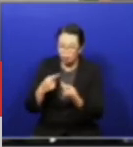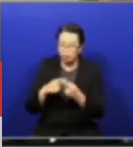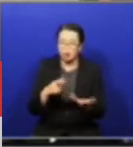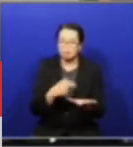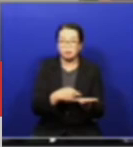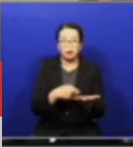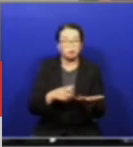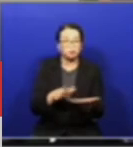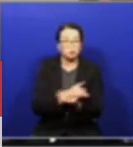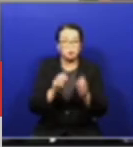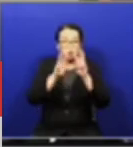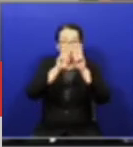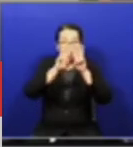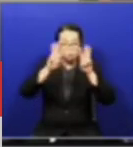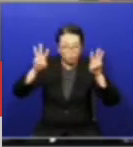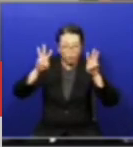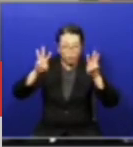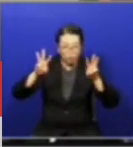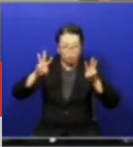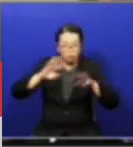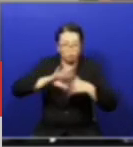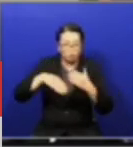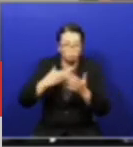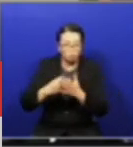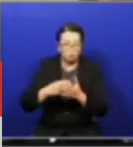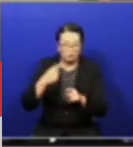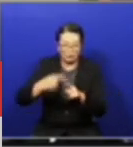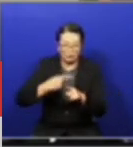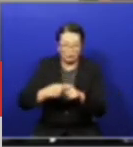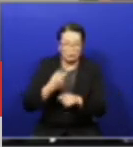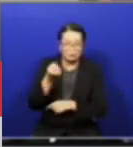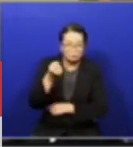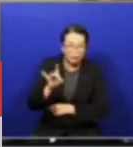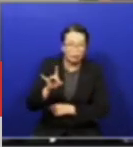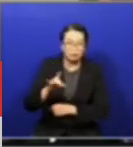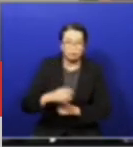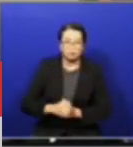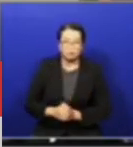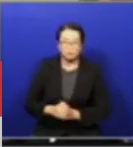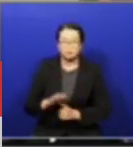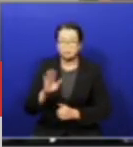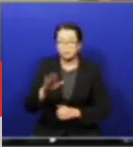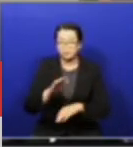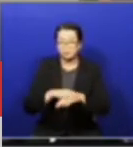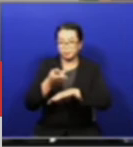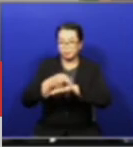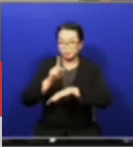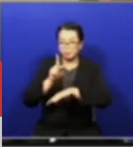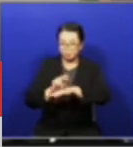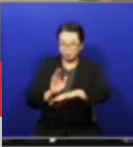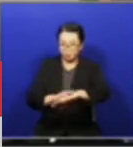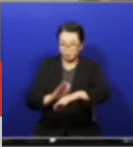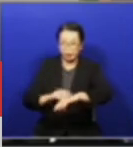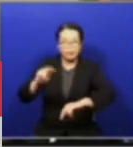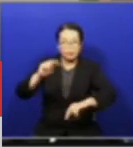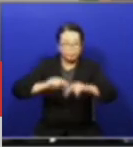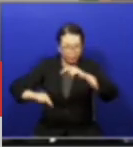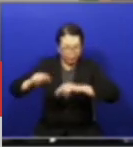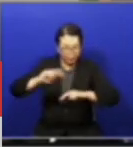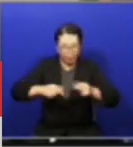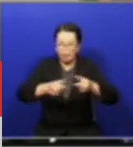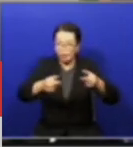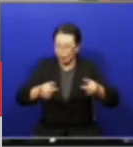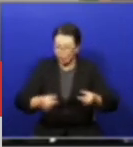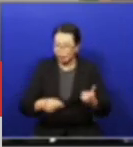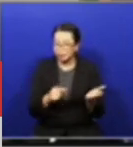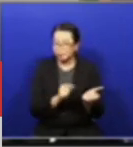ครับขึ้นเว็บไซต์ทำประชาพิจารณ์ไว้ทั้งหมด18เดือน ชิรยุอย่าลืมอย่าลืมพี่นารายงานนะครับร